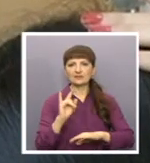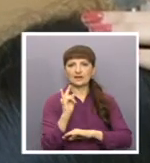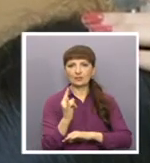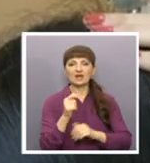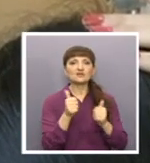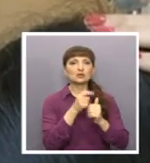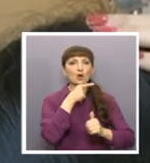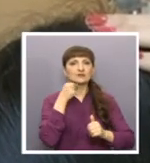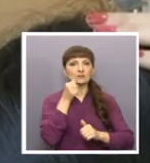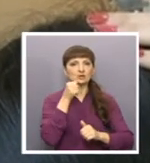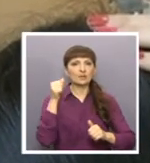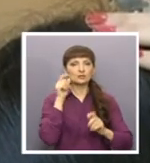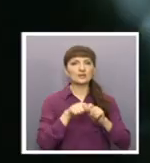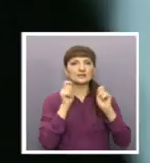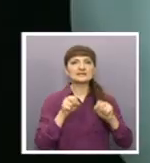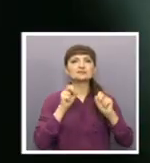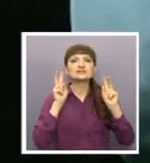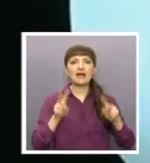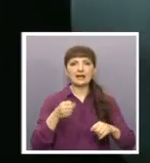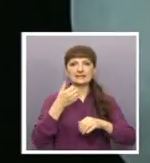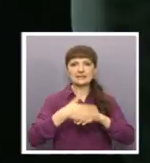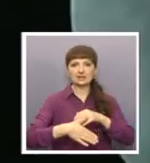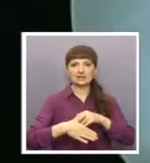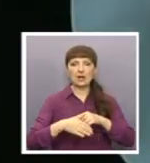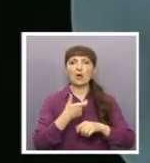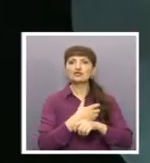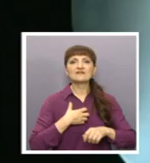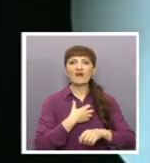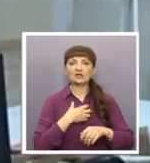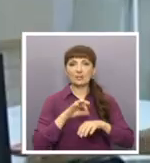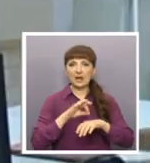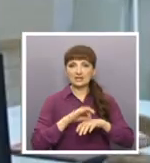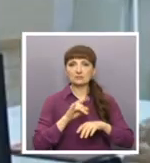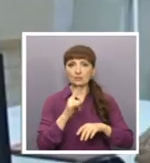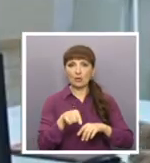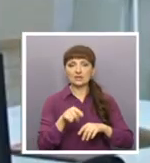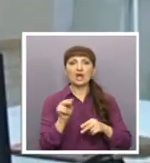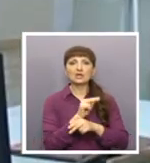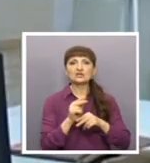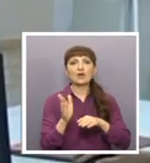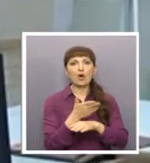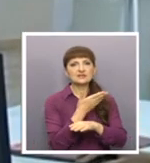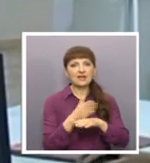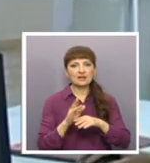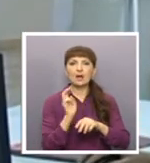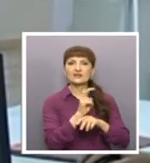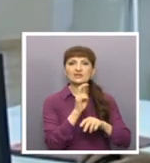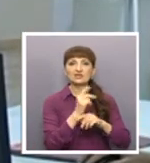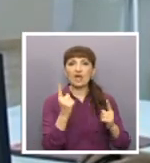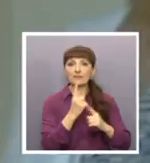соседней России в прошлом году был открыт специализированный центр. Ведь очень важно больным муковисцидозом лечиться отдельно. Посещение обычных больниц